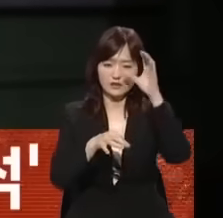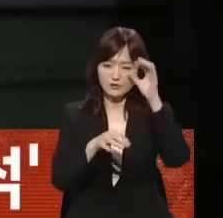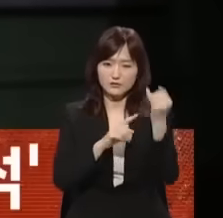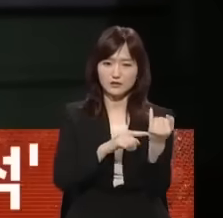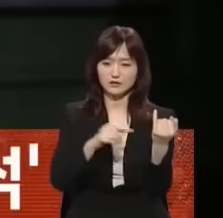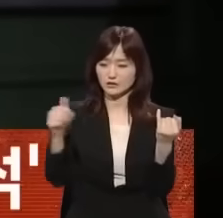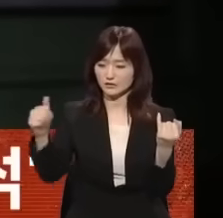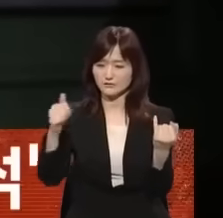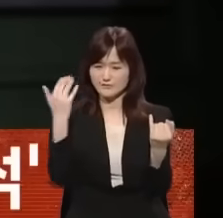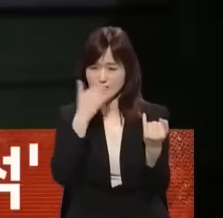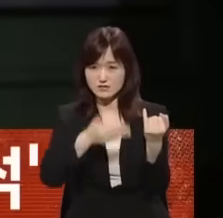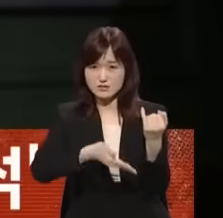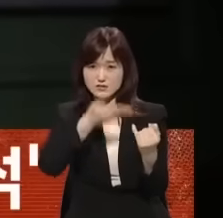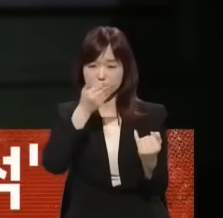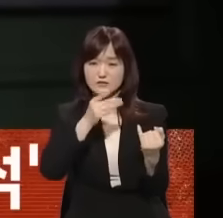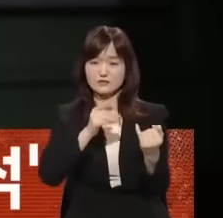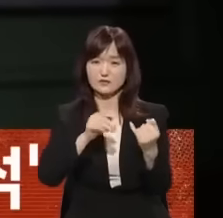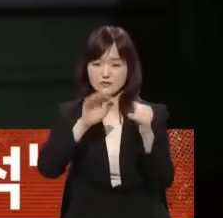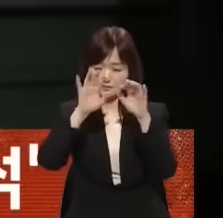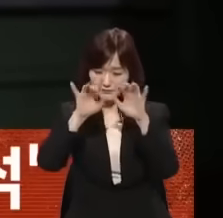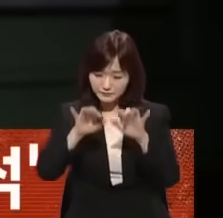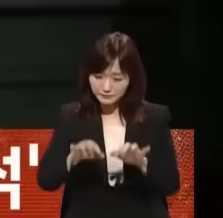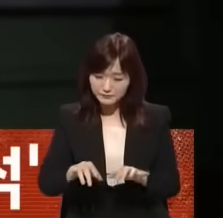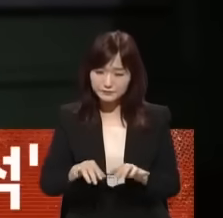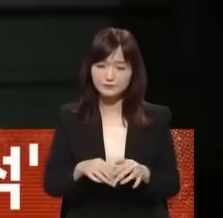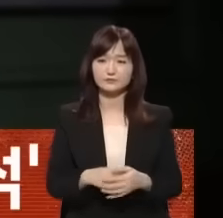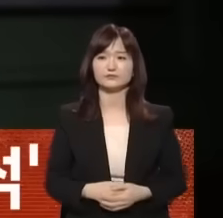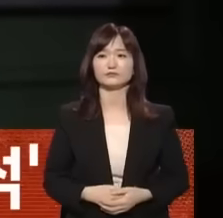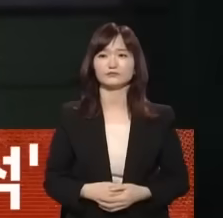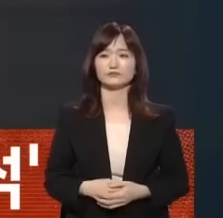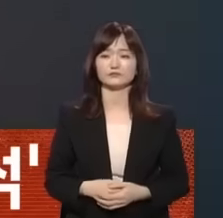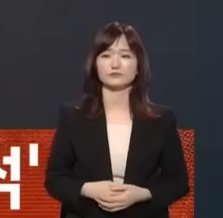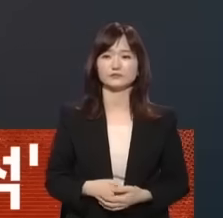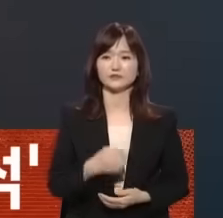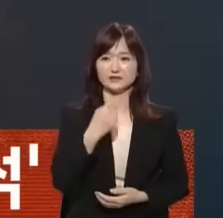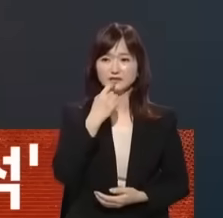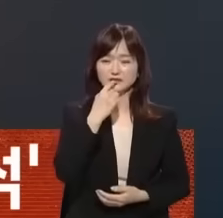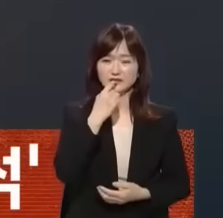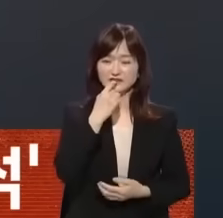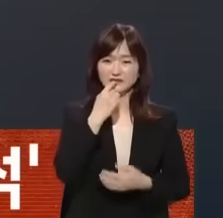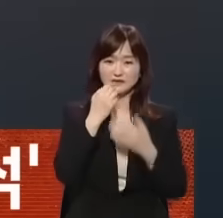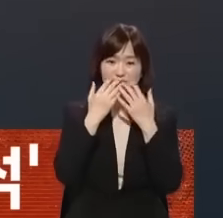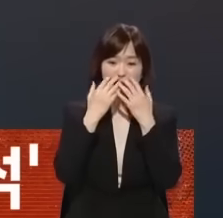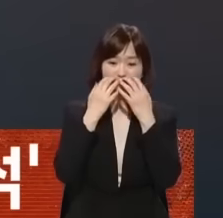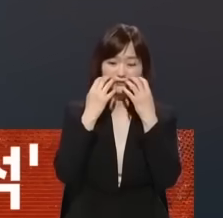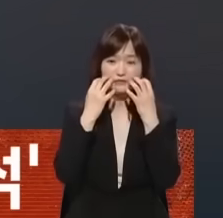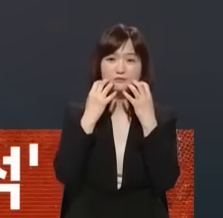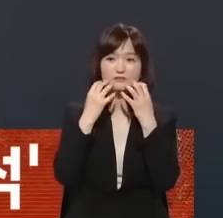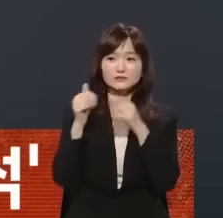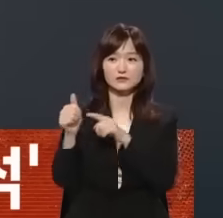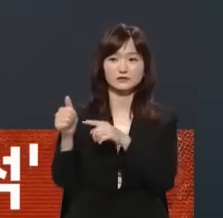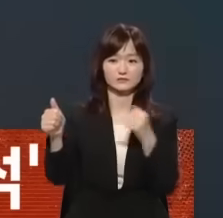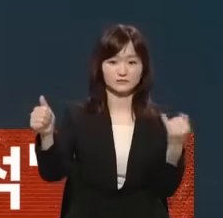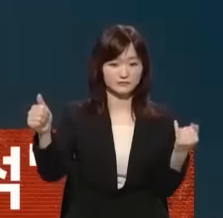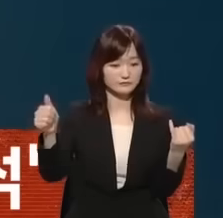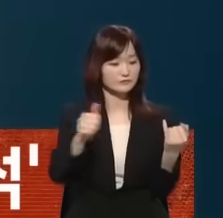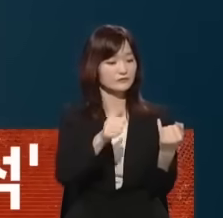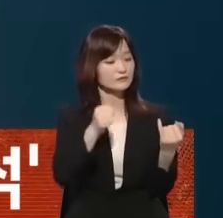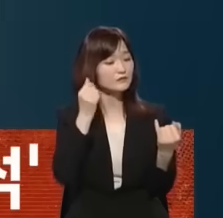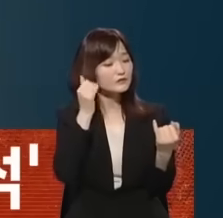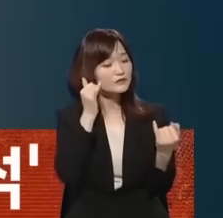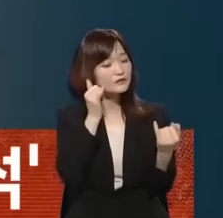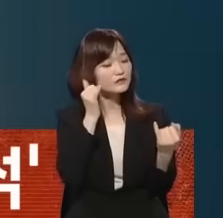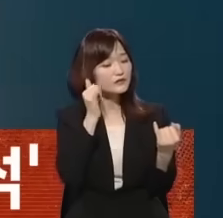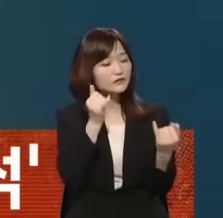성희롱을 당했다면서 호소했는데요. 이 공개된 영상에는 흰 수염의 이 남성이 이 여자 편의점 알바생에게 전화번호 좀 달라고